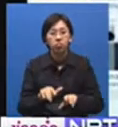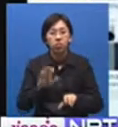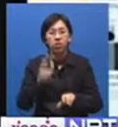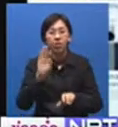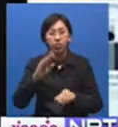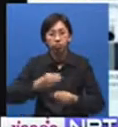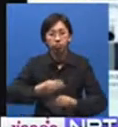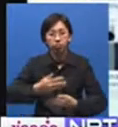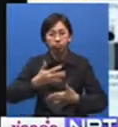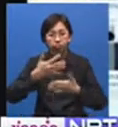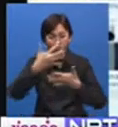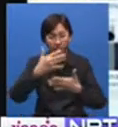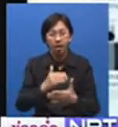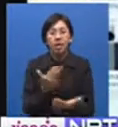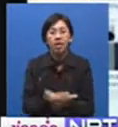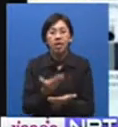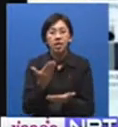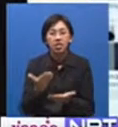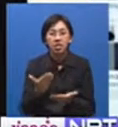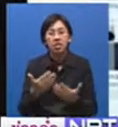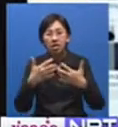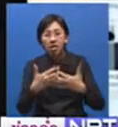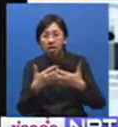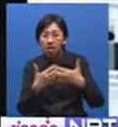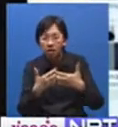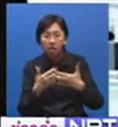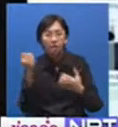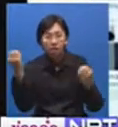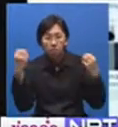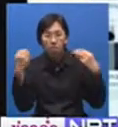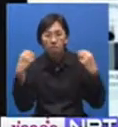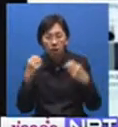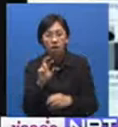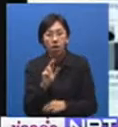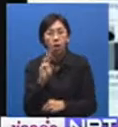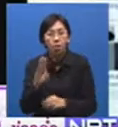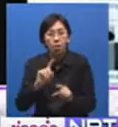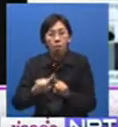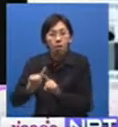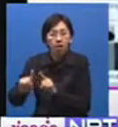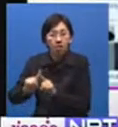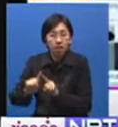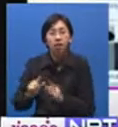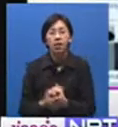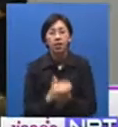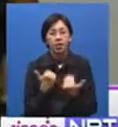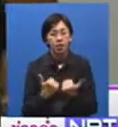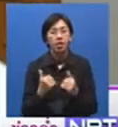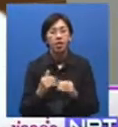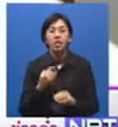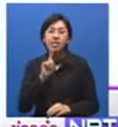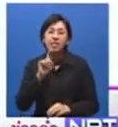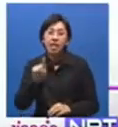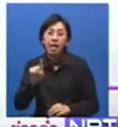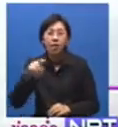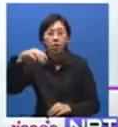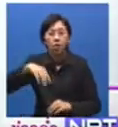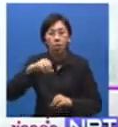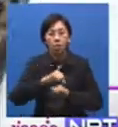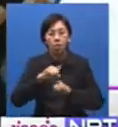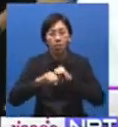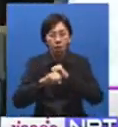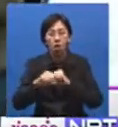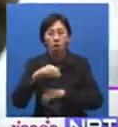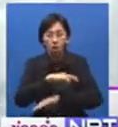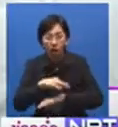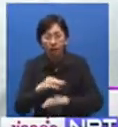Facebookชี้แจงถึงกรณีการจัดซื้อระบบเครื่องเสียงห้องประชุมคณะรัฐมนตรีว่าในก็ได้สอบถามไปยังอธิบดีกรมโยธาธิการแล้วว่า